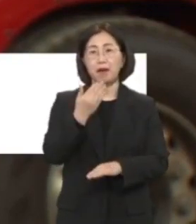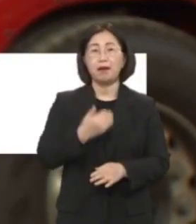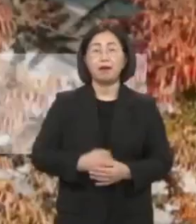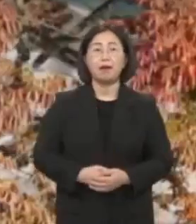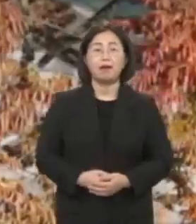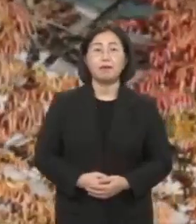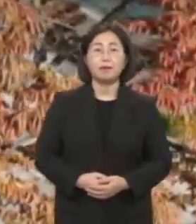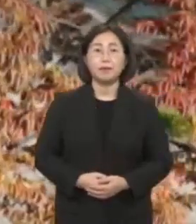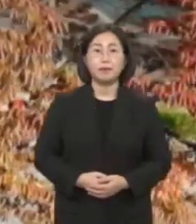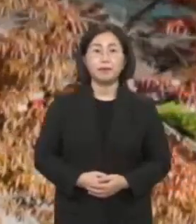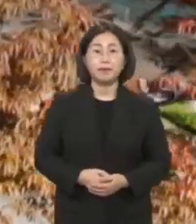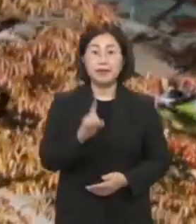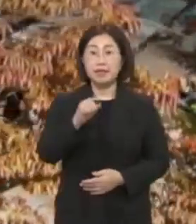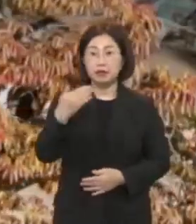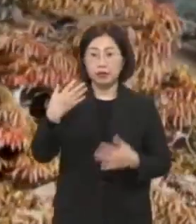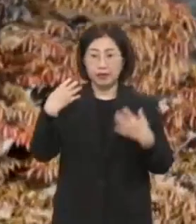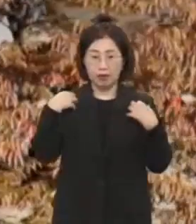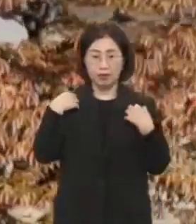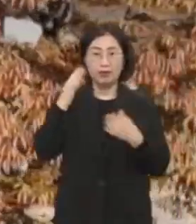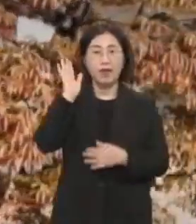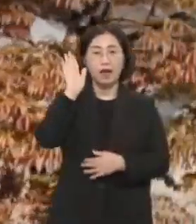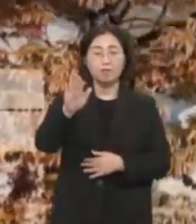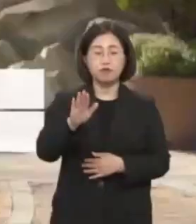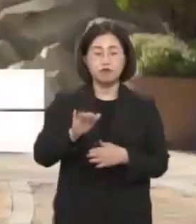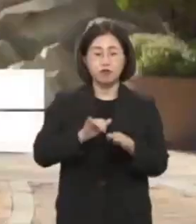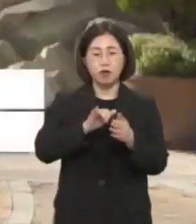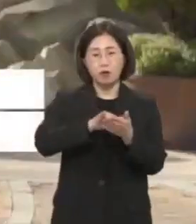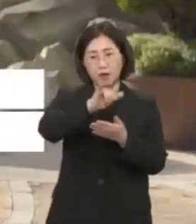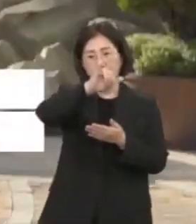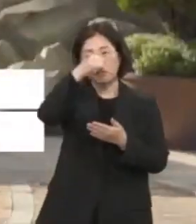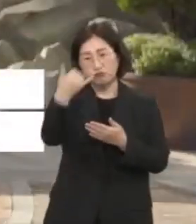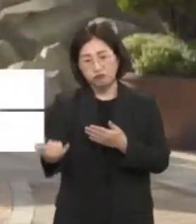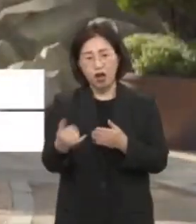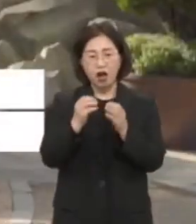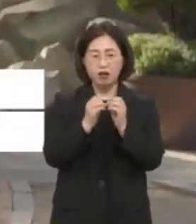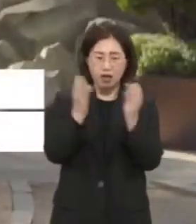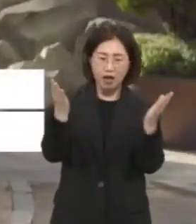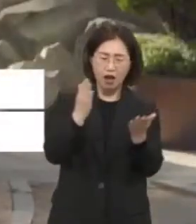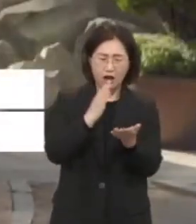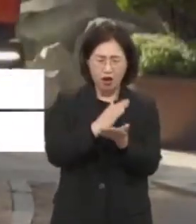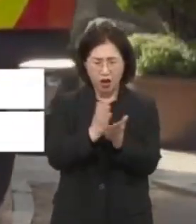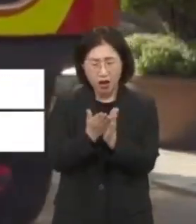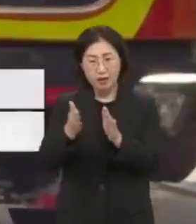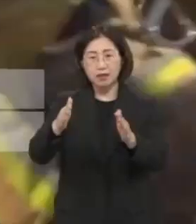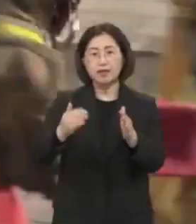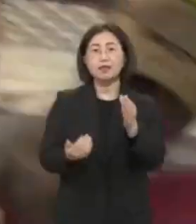생각합니다. 소방청은 앞으로도 비행기 추락과 테러 등 각종 재난 상황에 대한